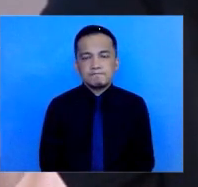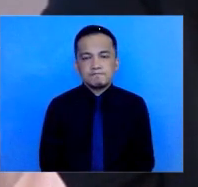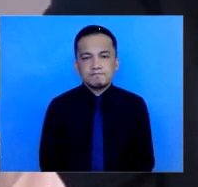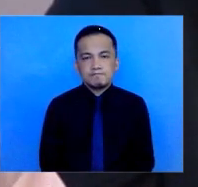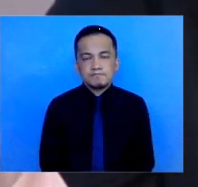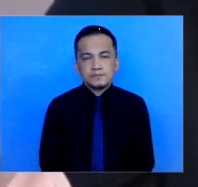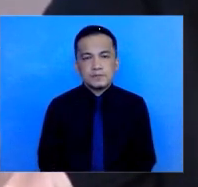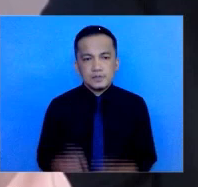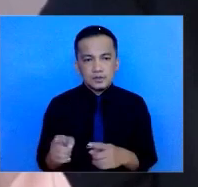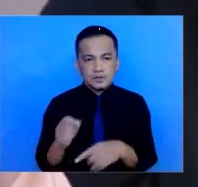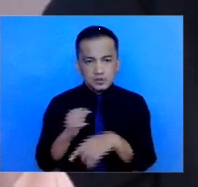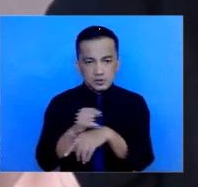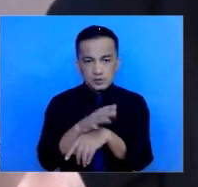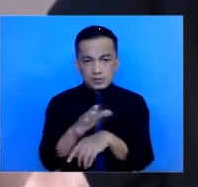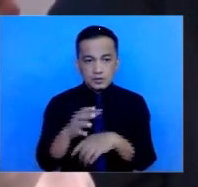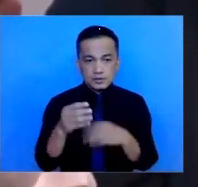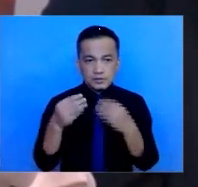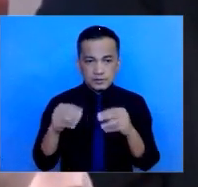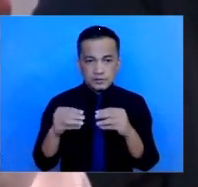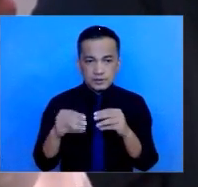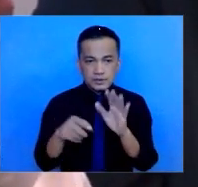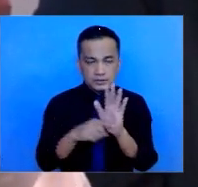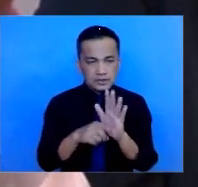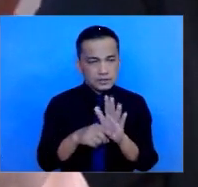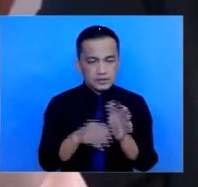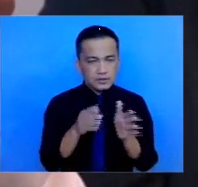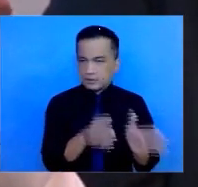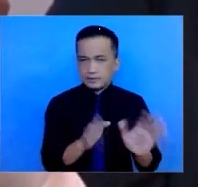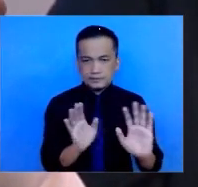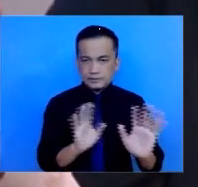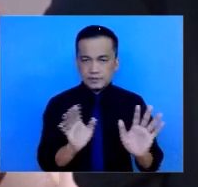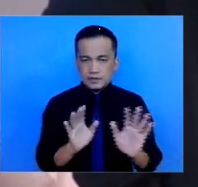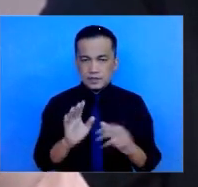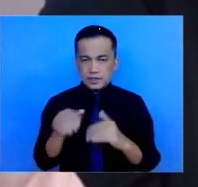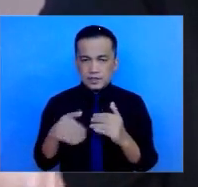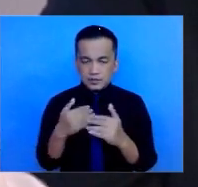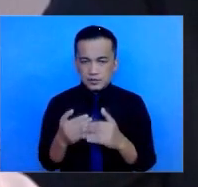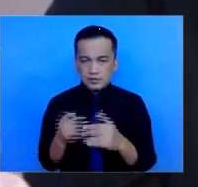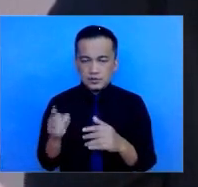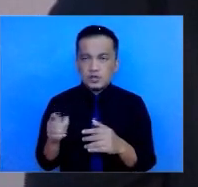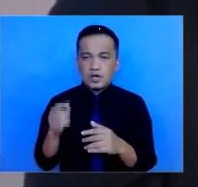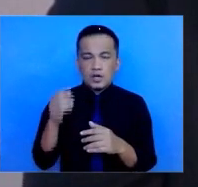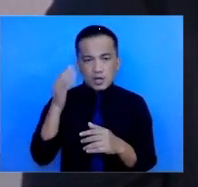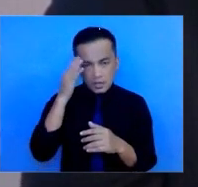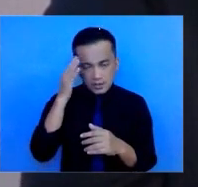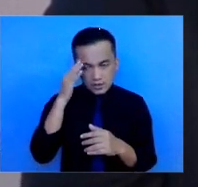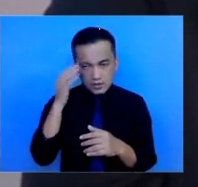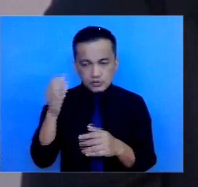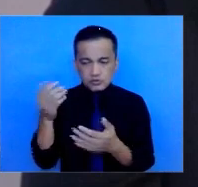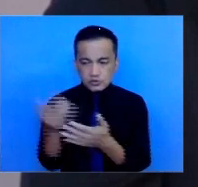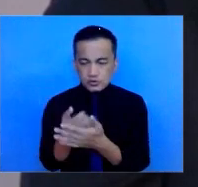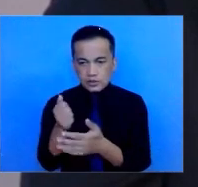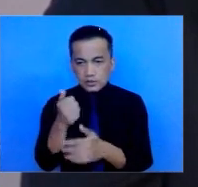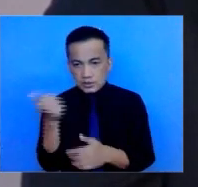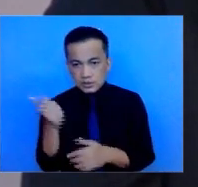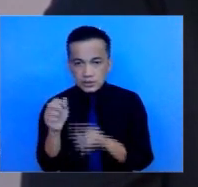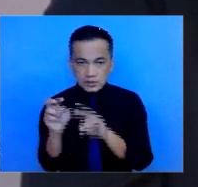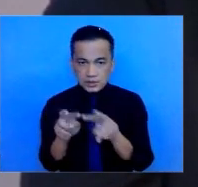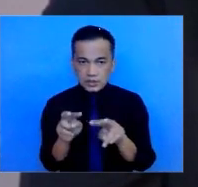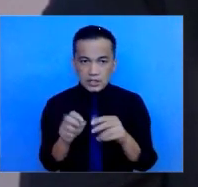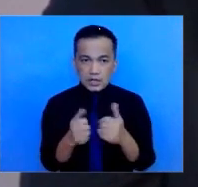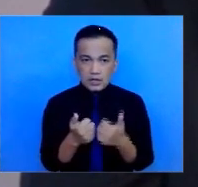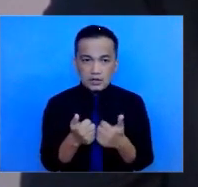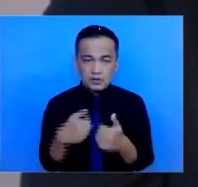influence market in a negative way. That's everybody's prerogative. We and others will see how we